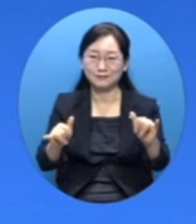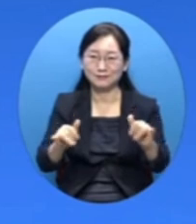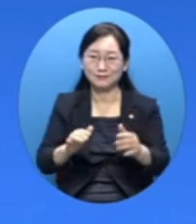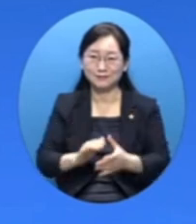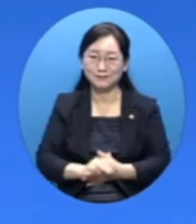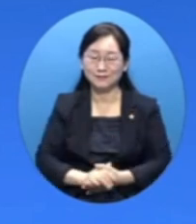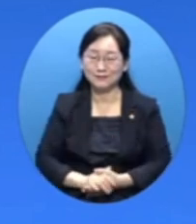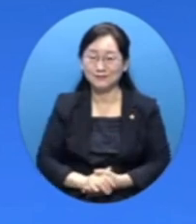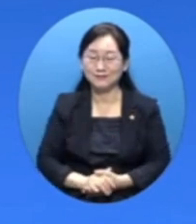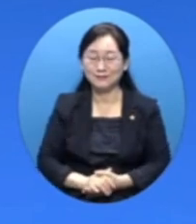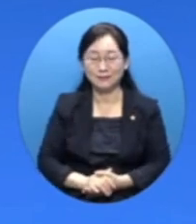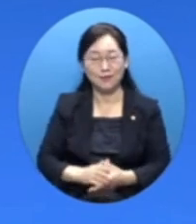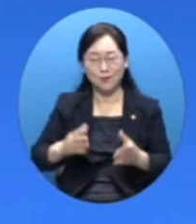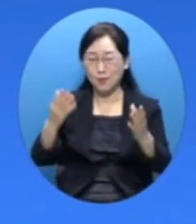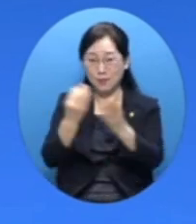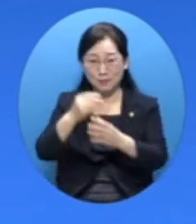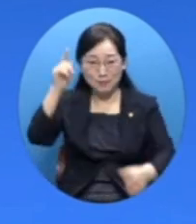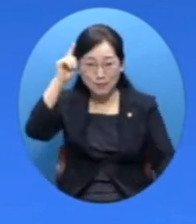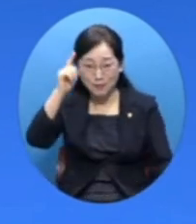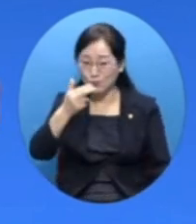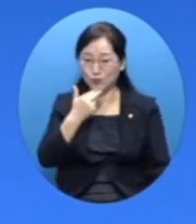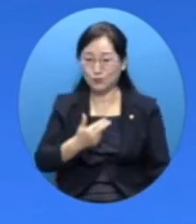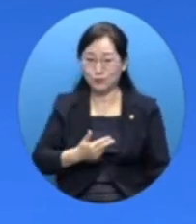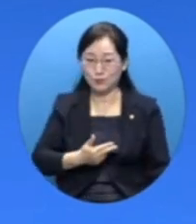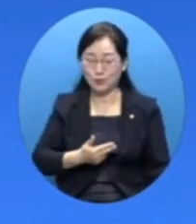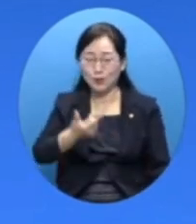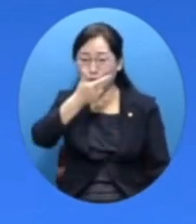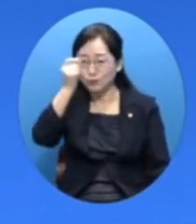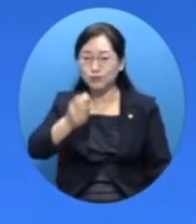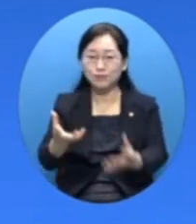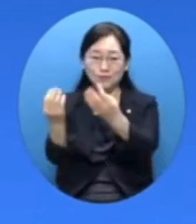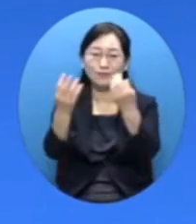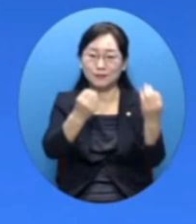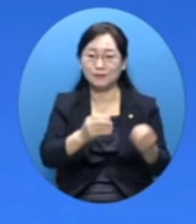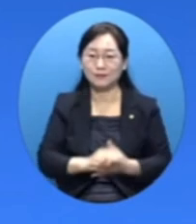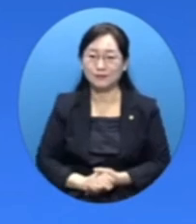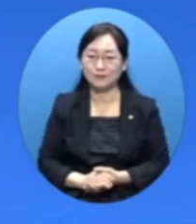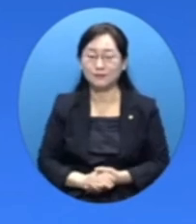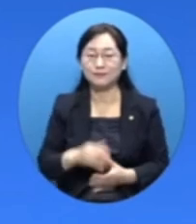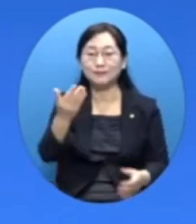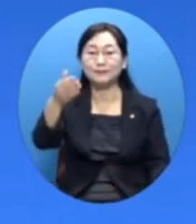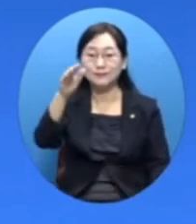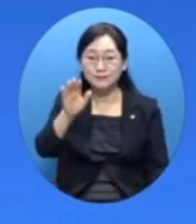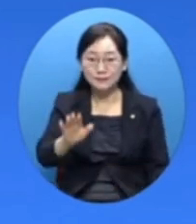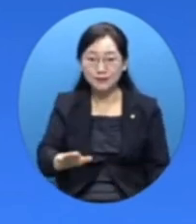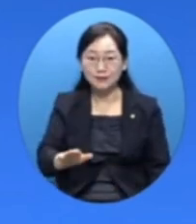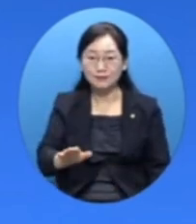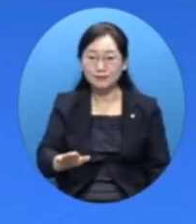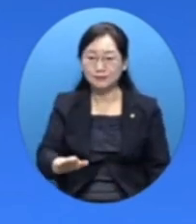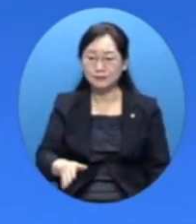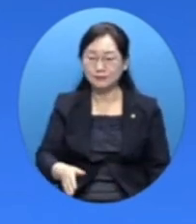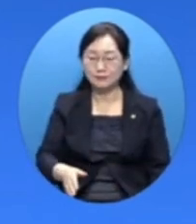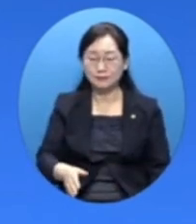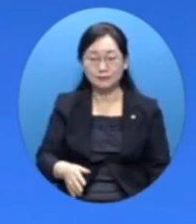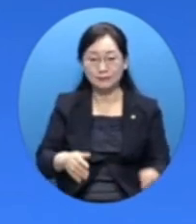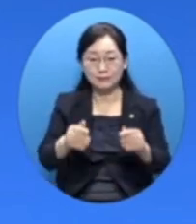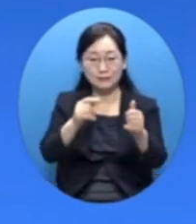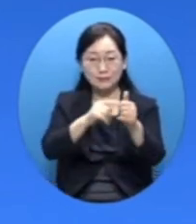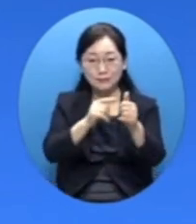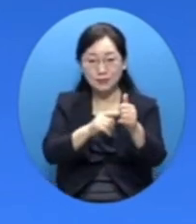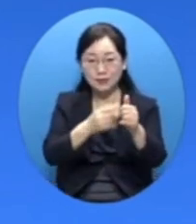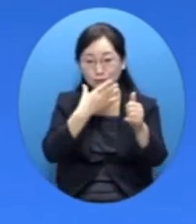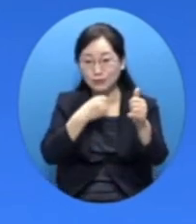사람이었습니다 완전하지 못했습니다 부적한 점이 많았습니다 그런데 그가 여러 가지 연단을